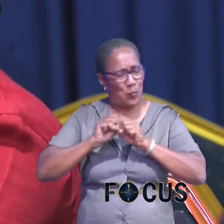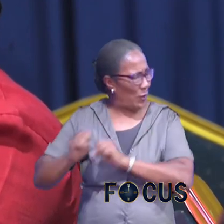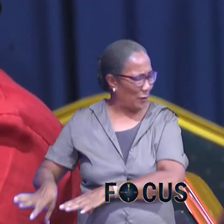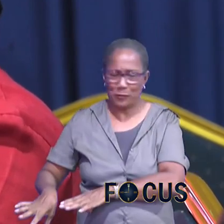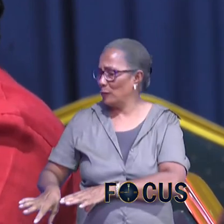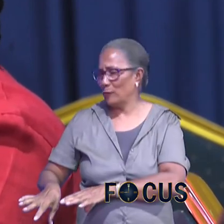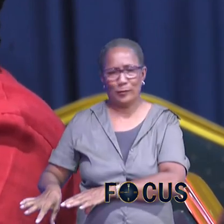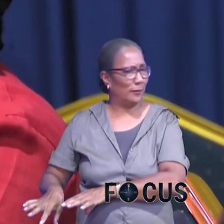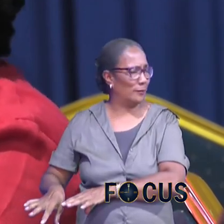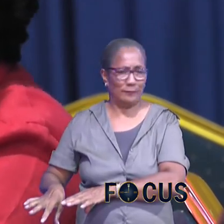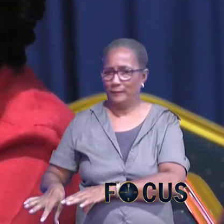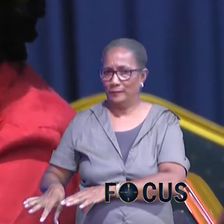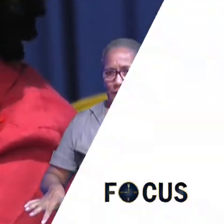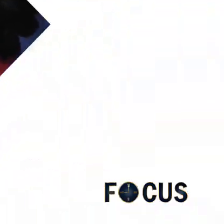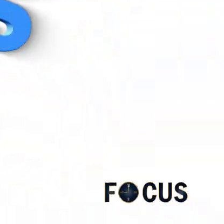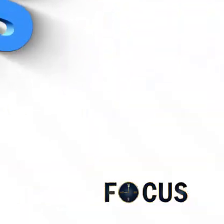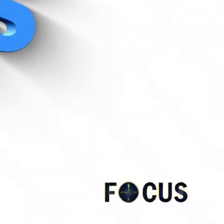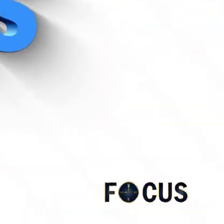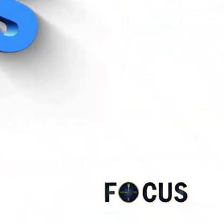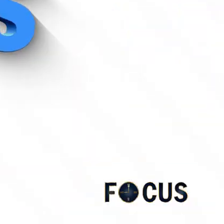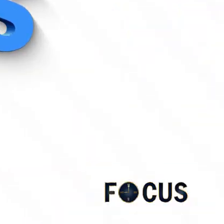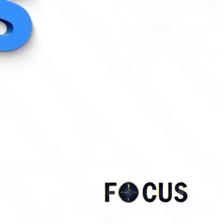gue. Tot zover.